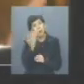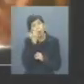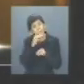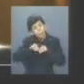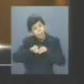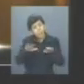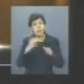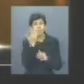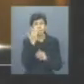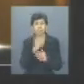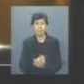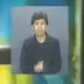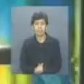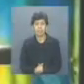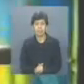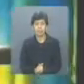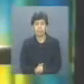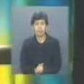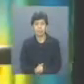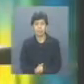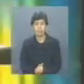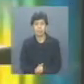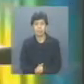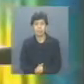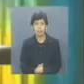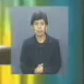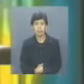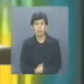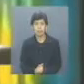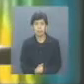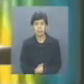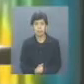ฟรีย์แ